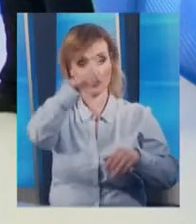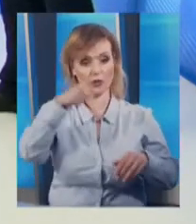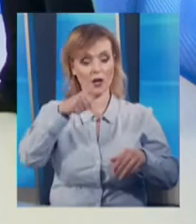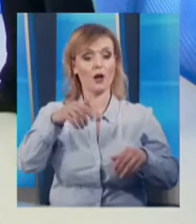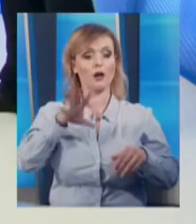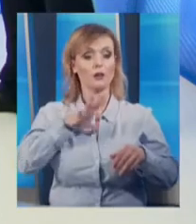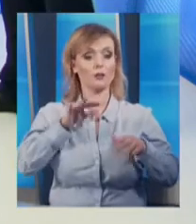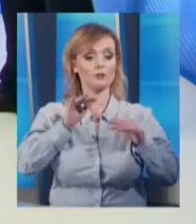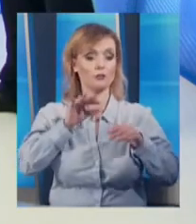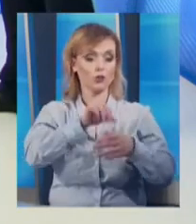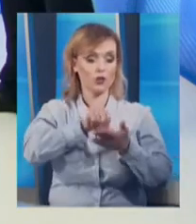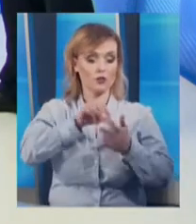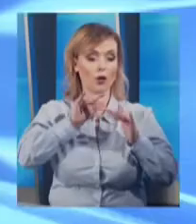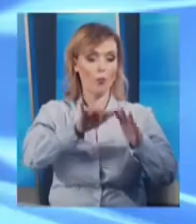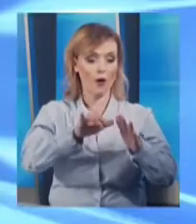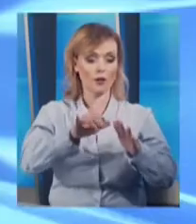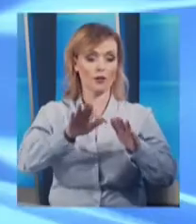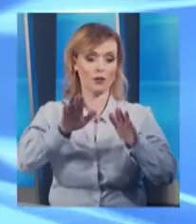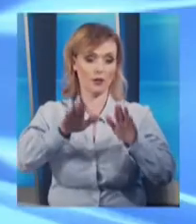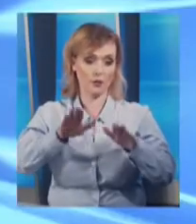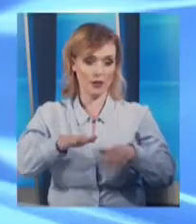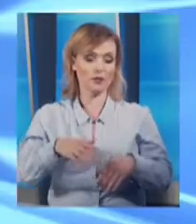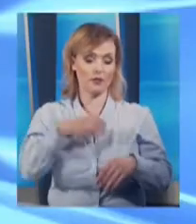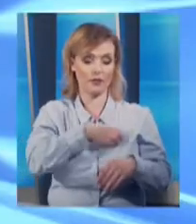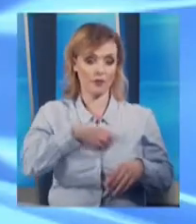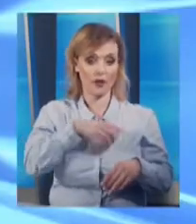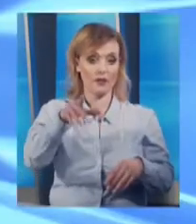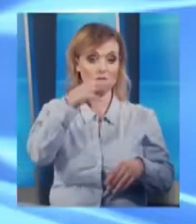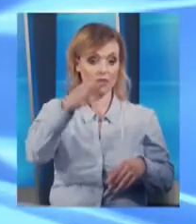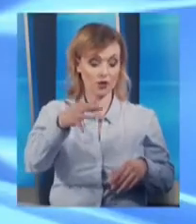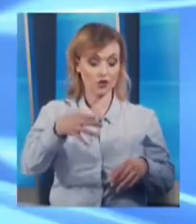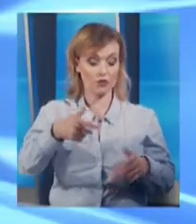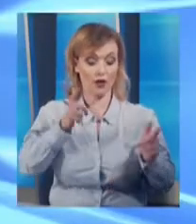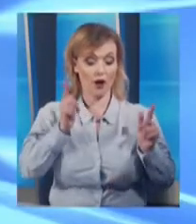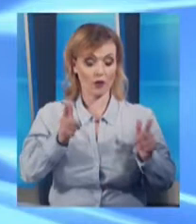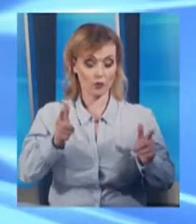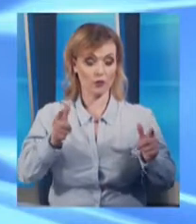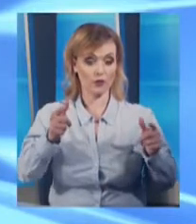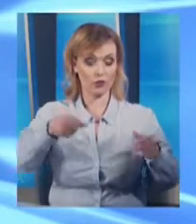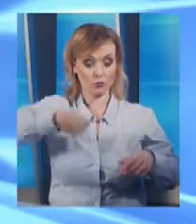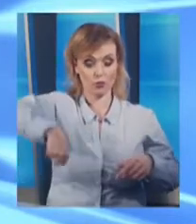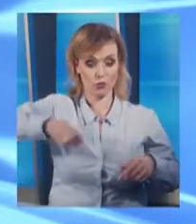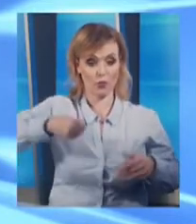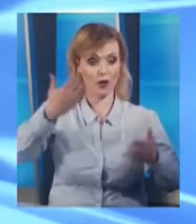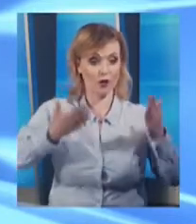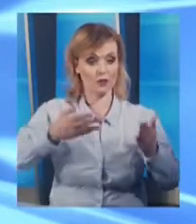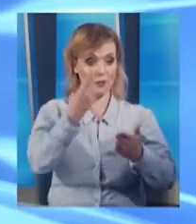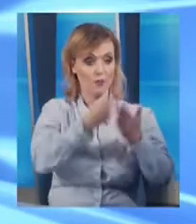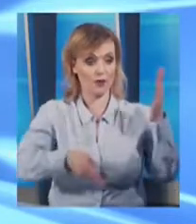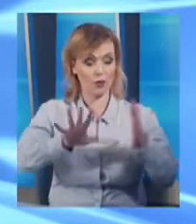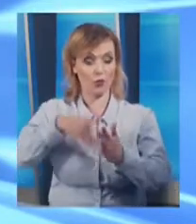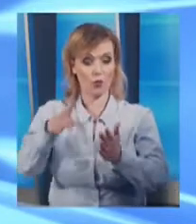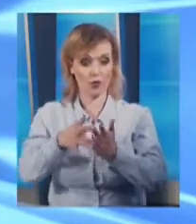campania pentru locale. Da. Ați spus că vă luați valiza și plecați dacă pierdeți orașul